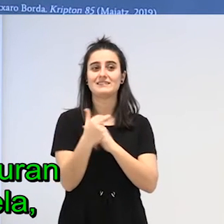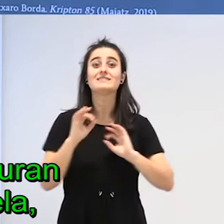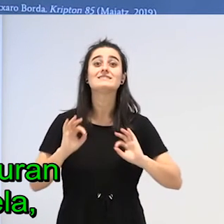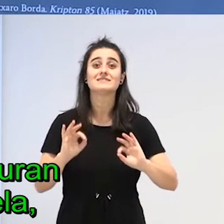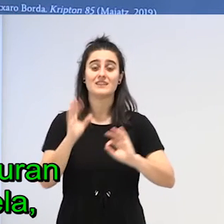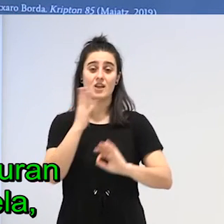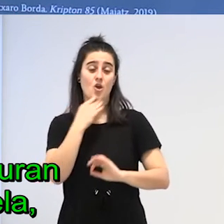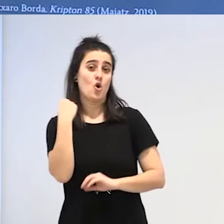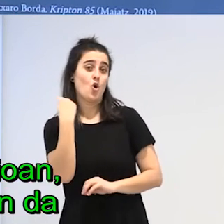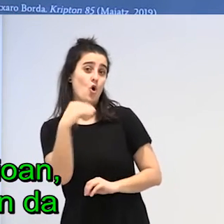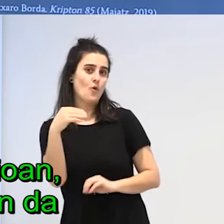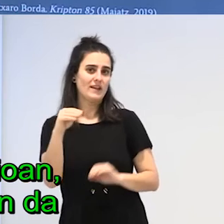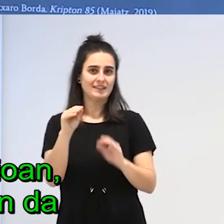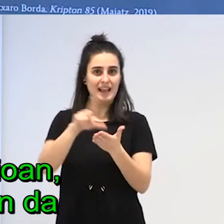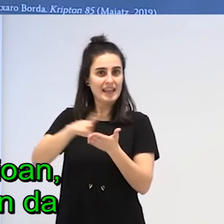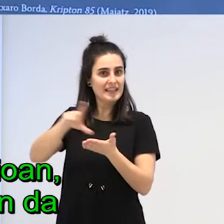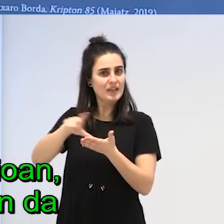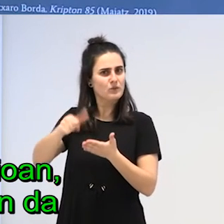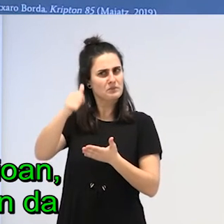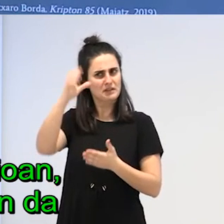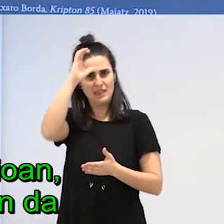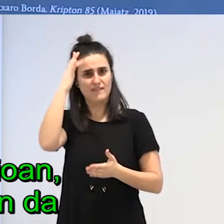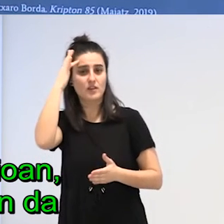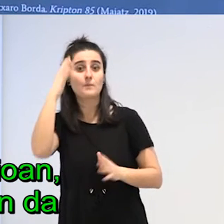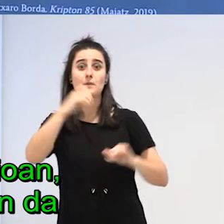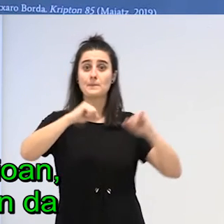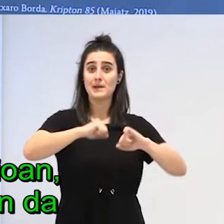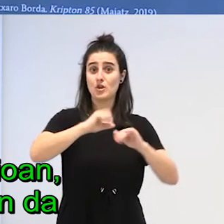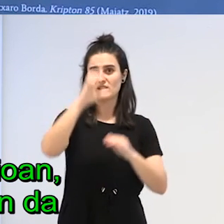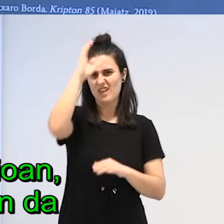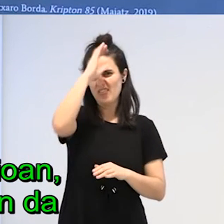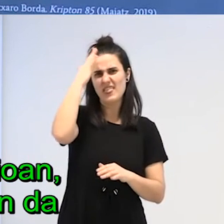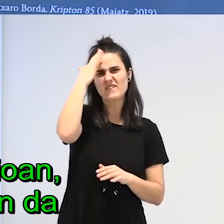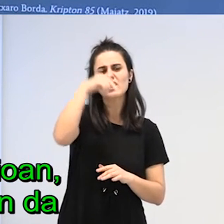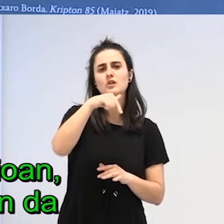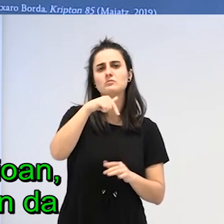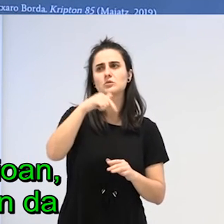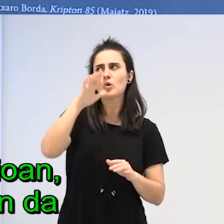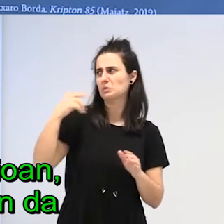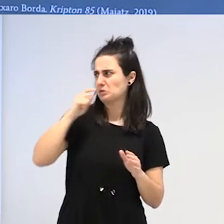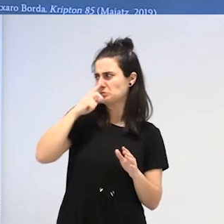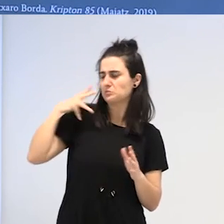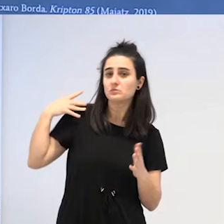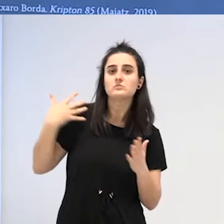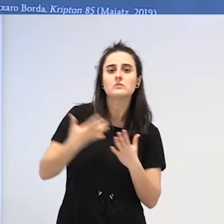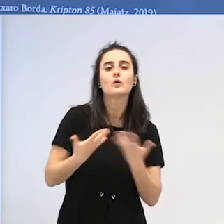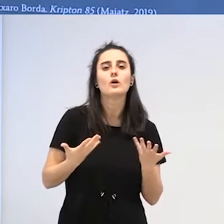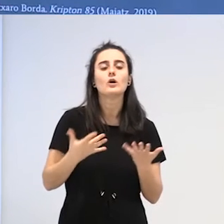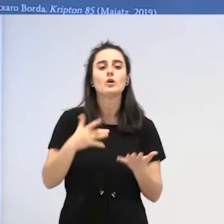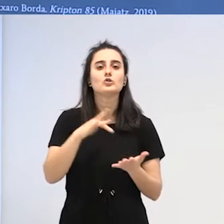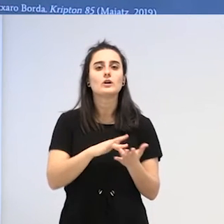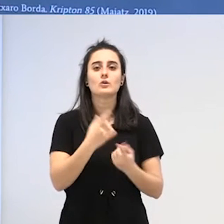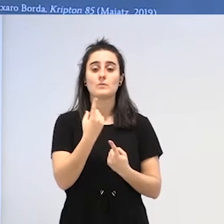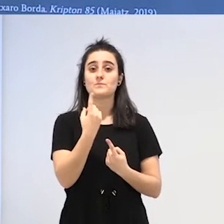zientzia fikzio gehiago egon dela, baina helduentzako zientzia fikzioan gertatu den azkenen urteetan da distopia